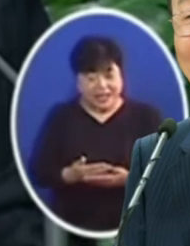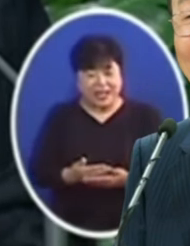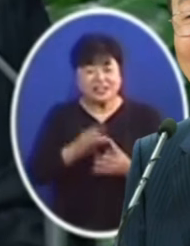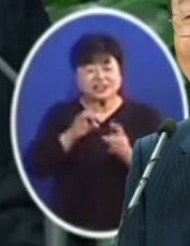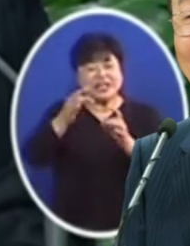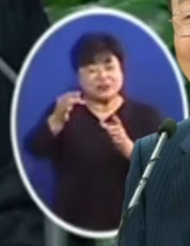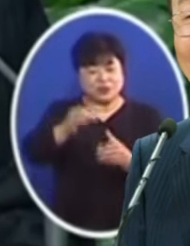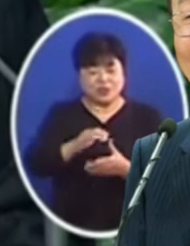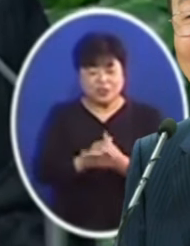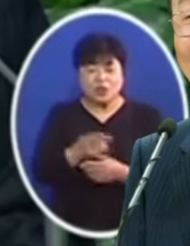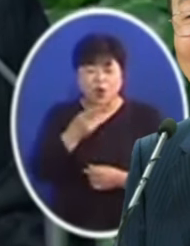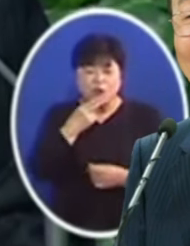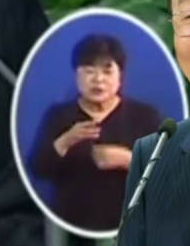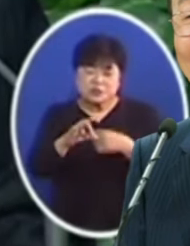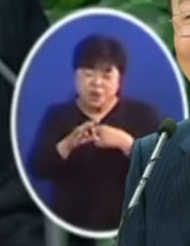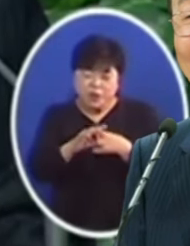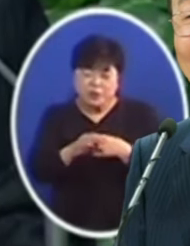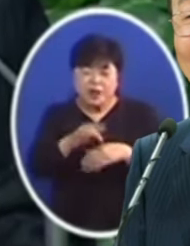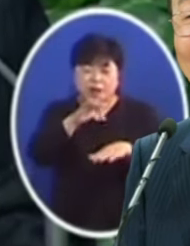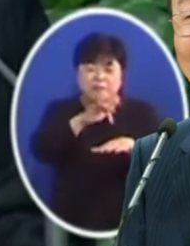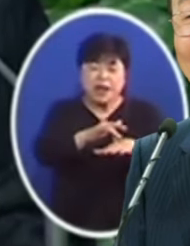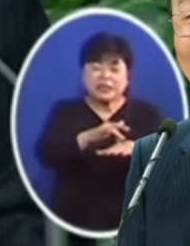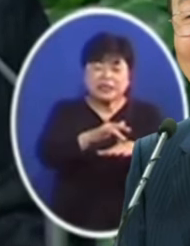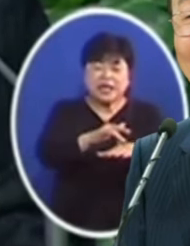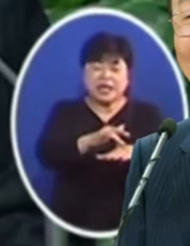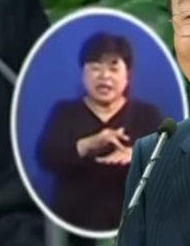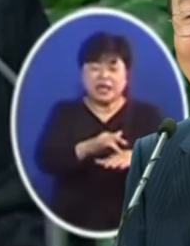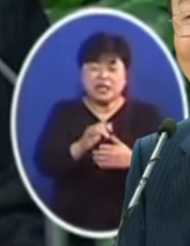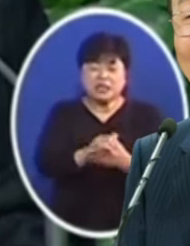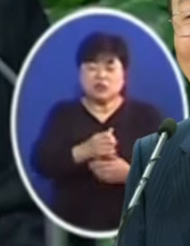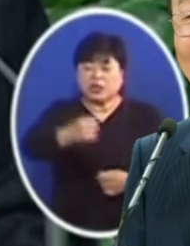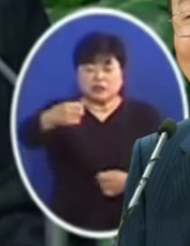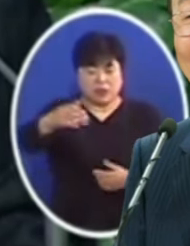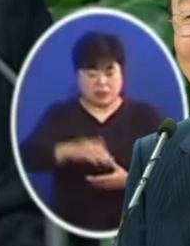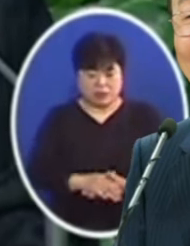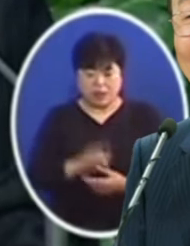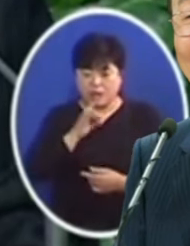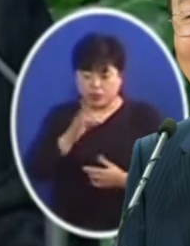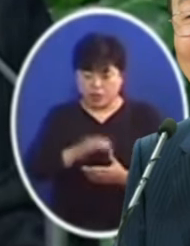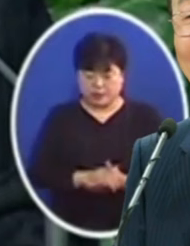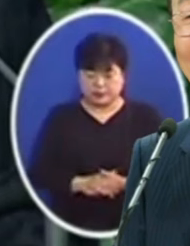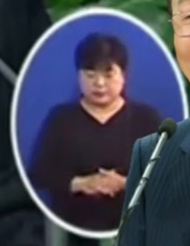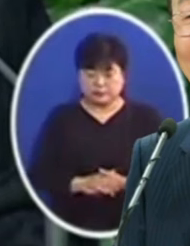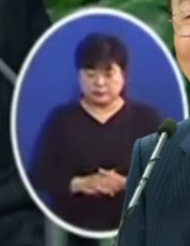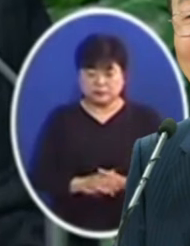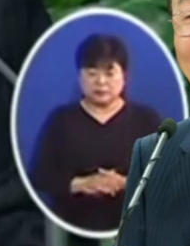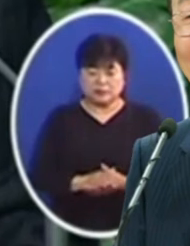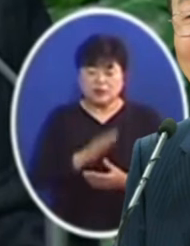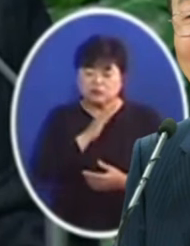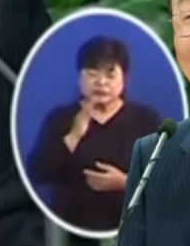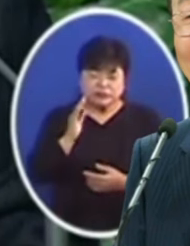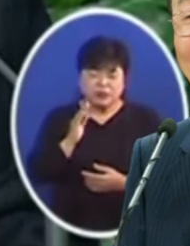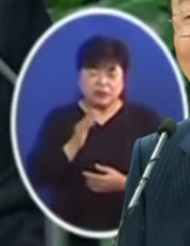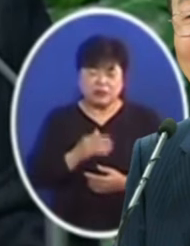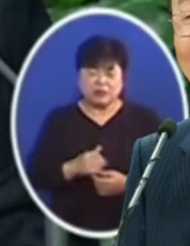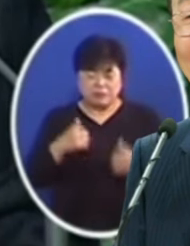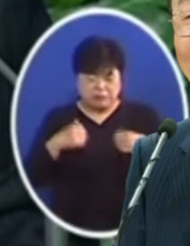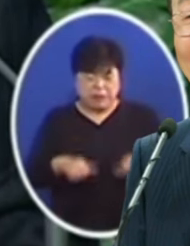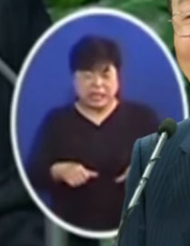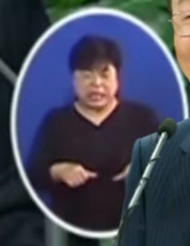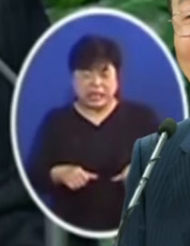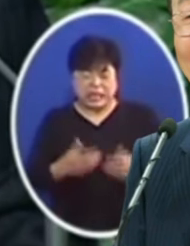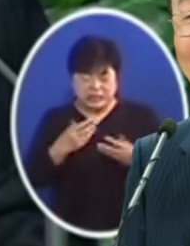전달하는데 기도를 잘못하면 마귀가 여러분 기도를 전달하면 안 되는 것입니다. 부정적이고 파괴적이고 절망적인 말을